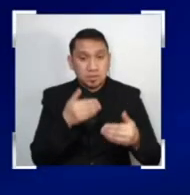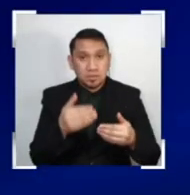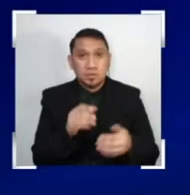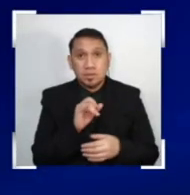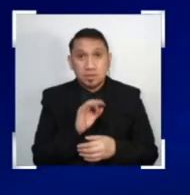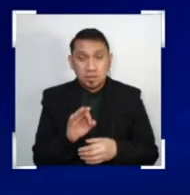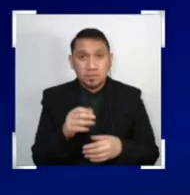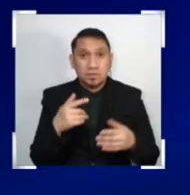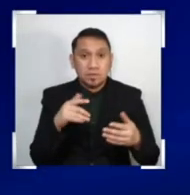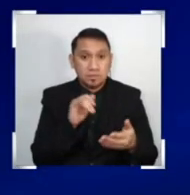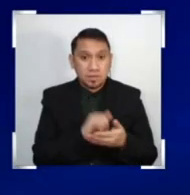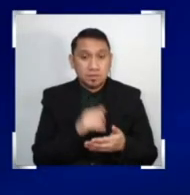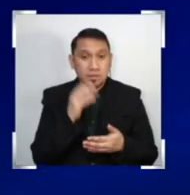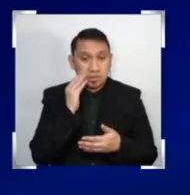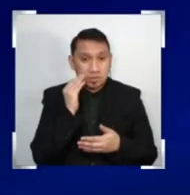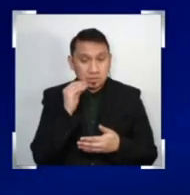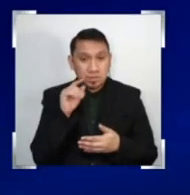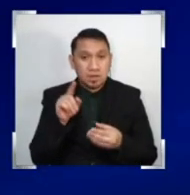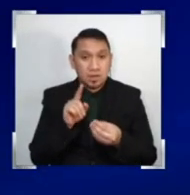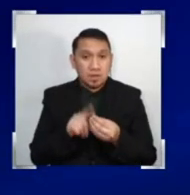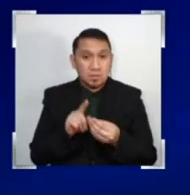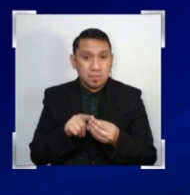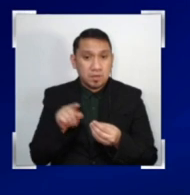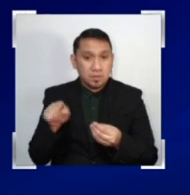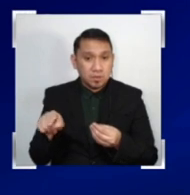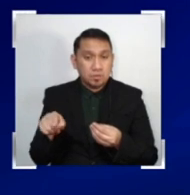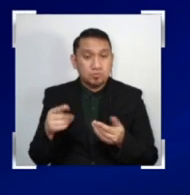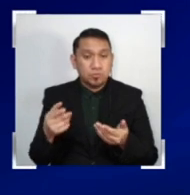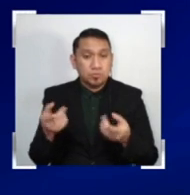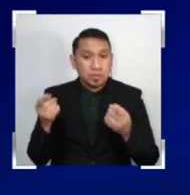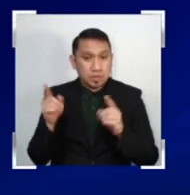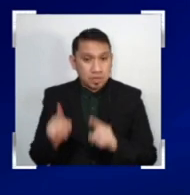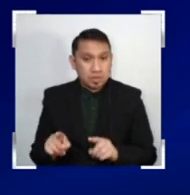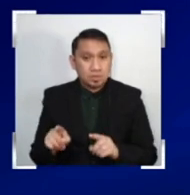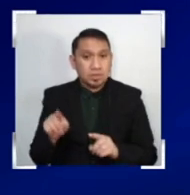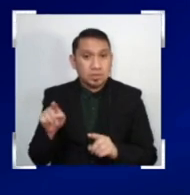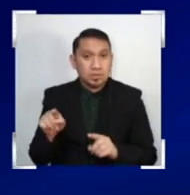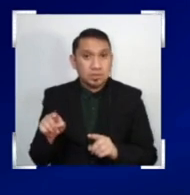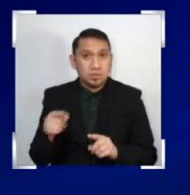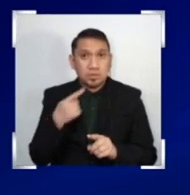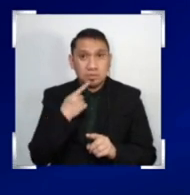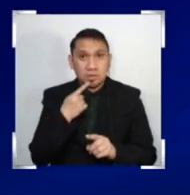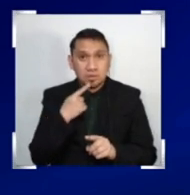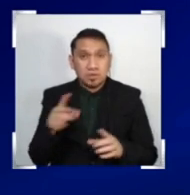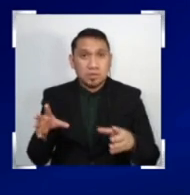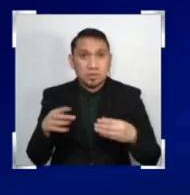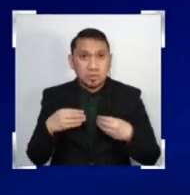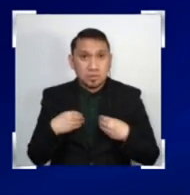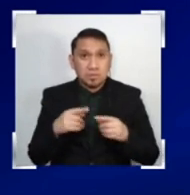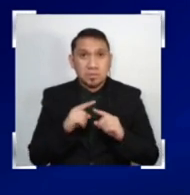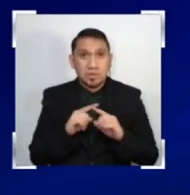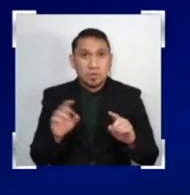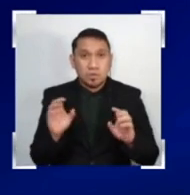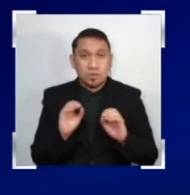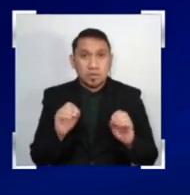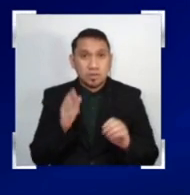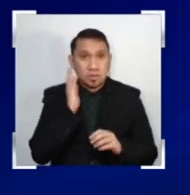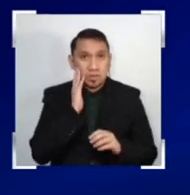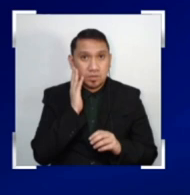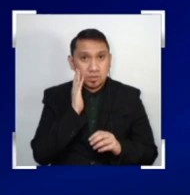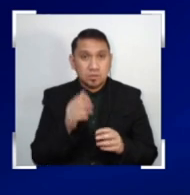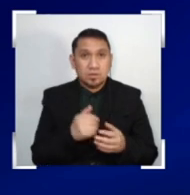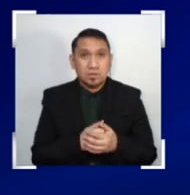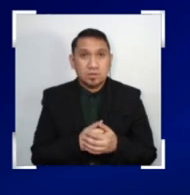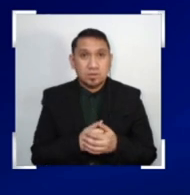sasapitin sa pagpapanagot sa isa sa kanilang mga atleta, tatanggapin niya ito. Pero gate niya, wala siyang dapat ikahiya at taso siyang